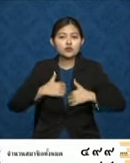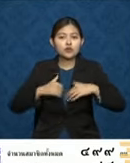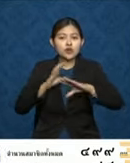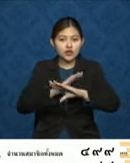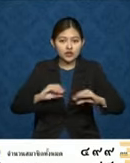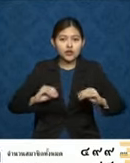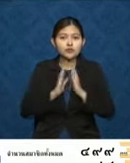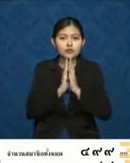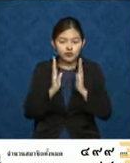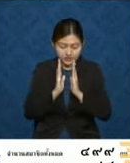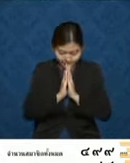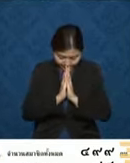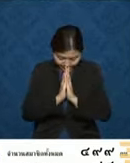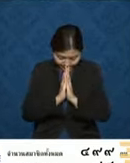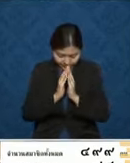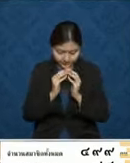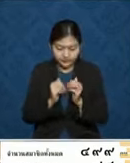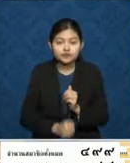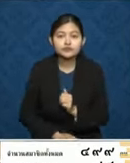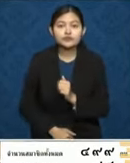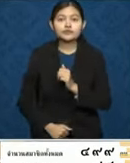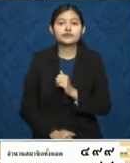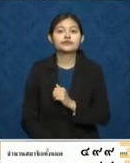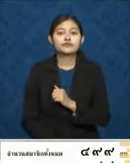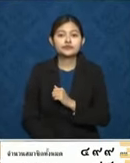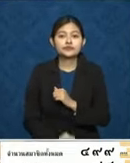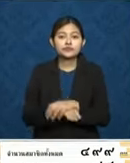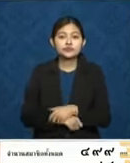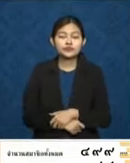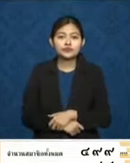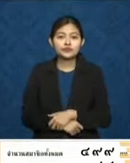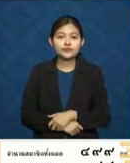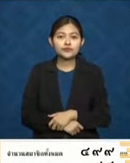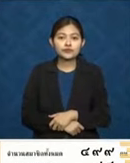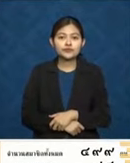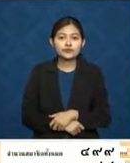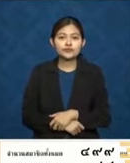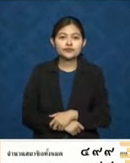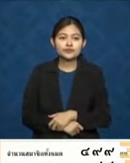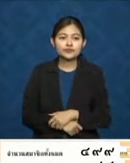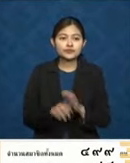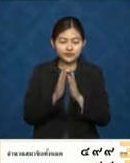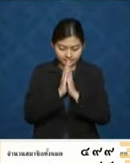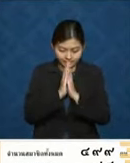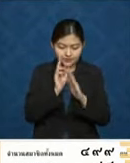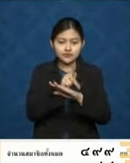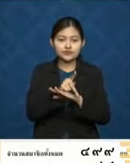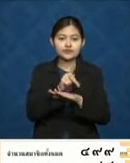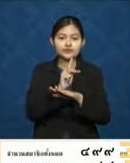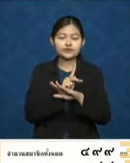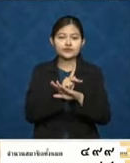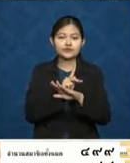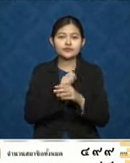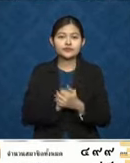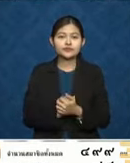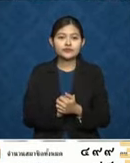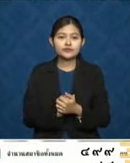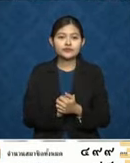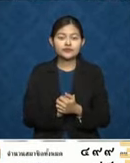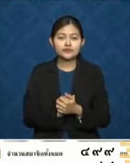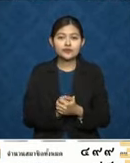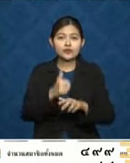ขอกราบขอบคุณมากครับขอบพระคุณครับเชิญท่านสุรทินพิจารณ์ครับท่านประธานที่เคารพกระผมสุรทิน